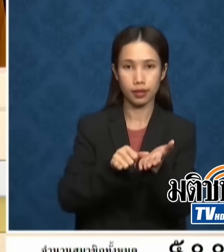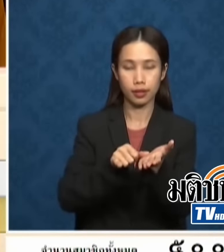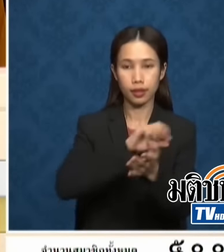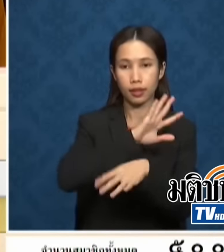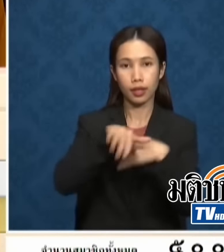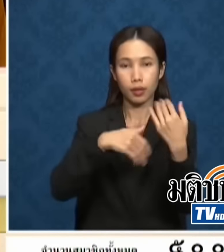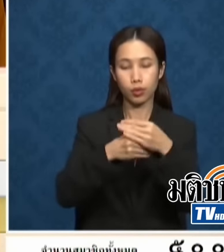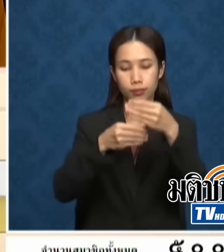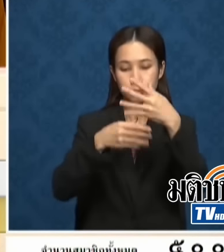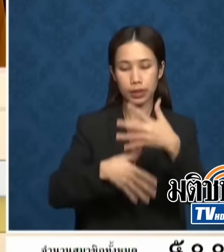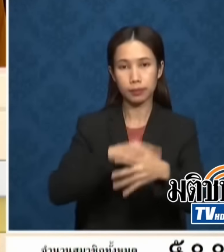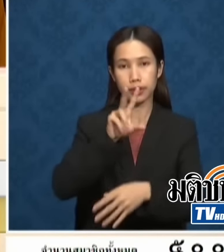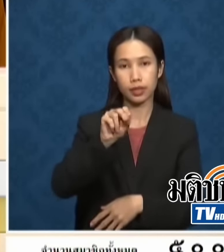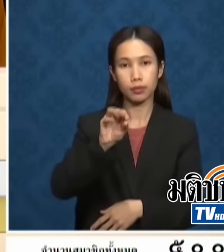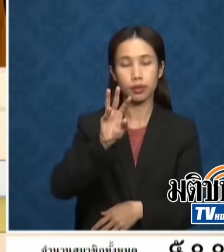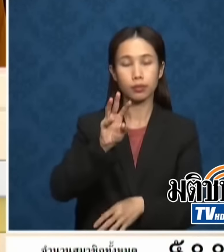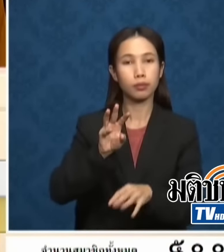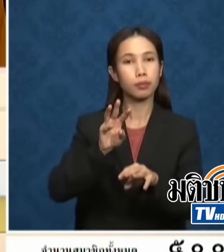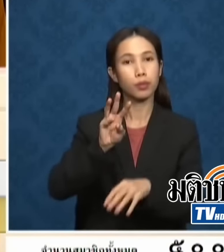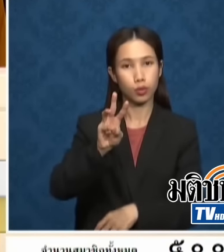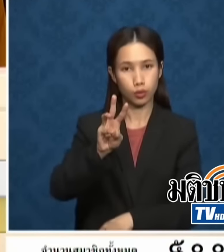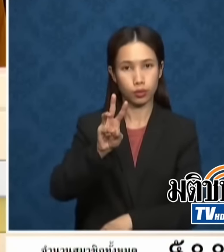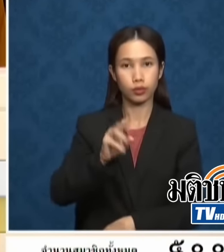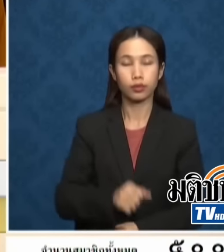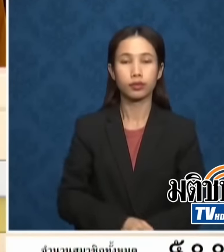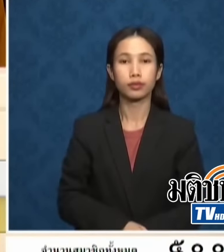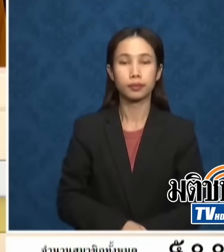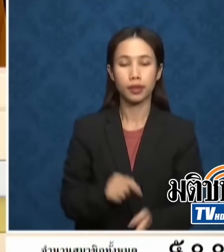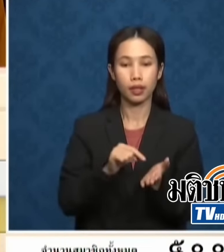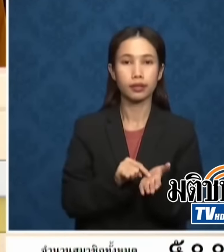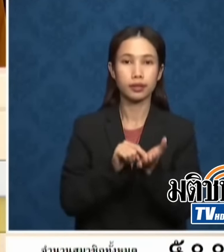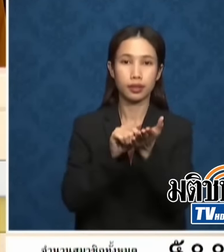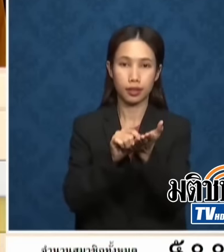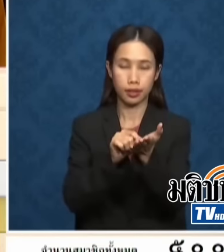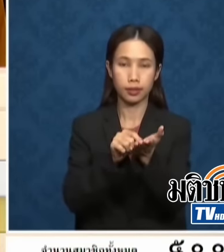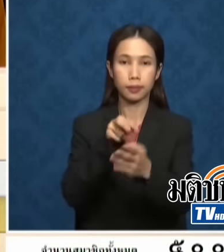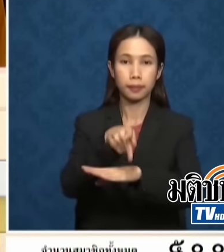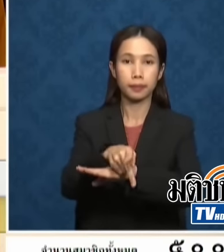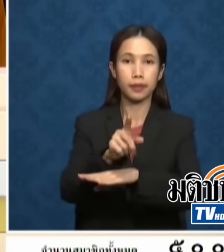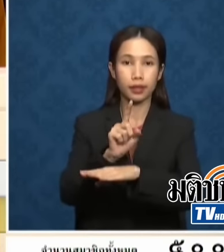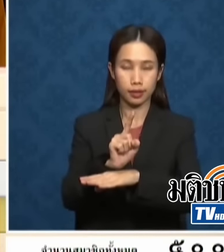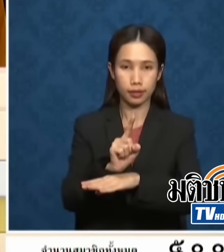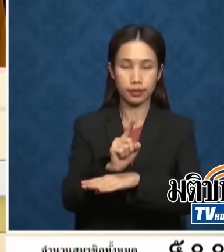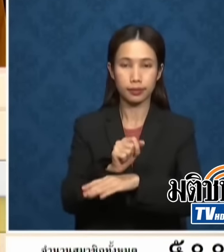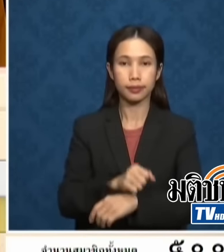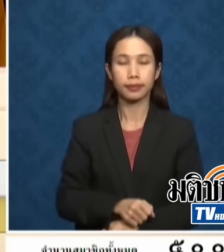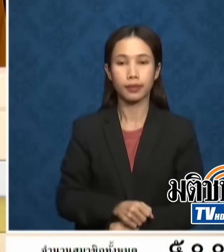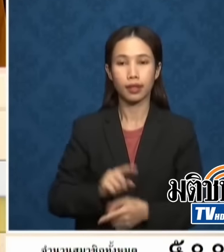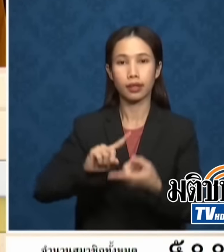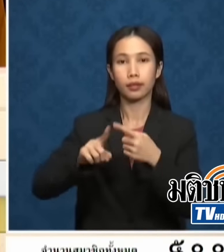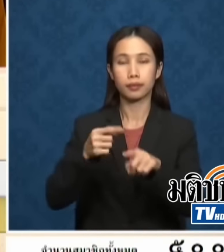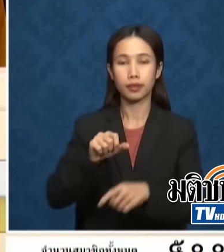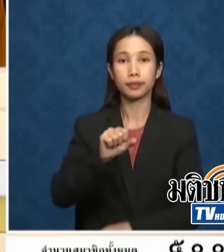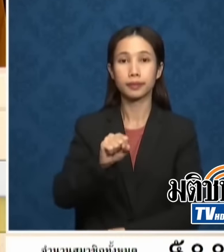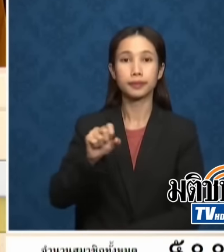ด36มาตราและผมขออนุญาตนำเสนอต่อท่านประธานไปยังเพื่อนสมาชิกผู้ทร